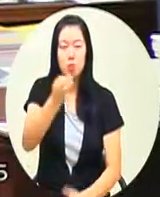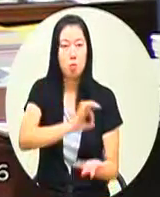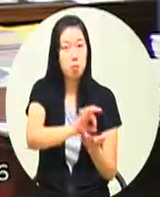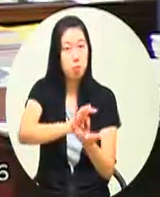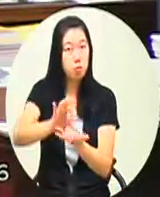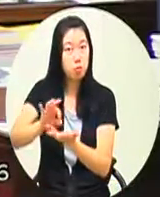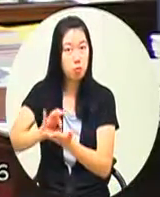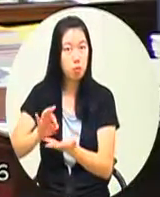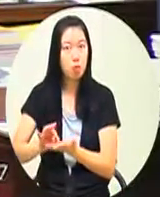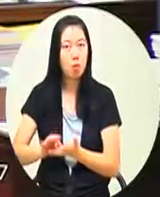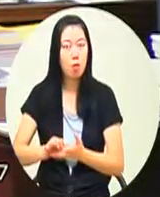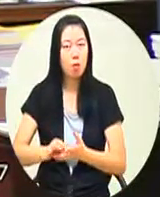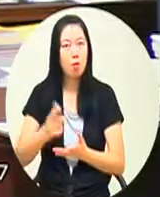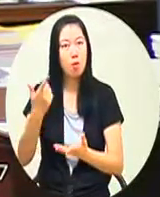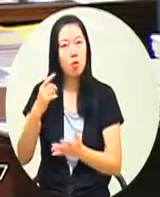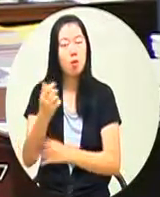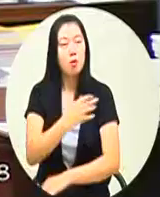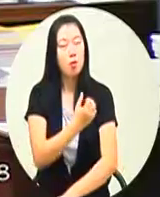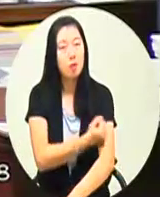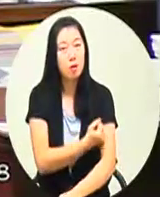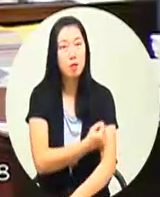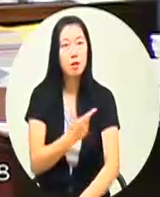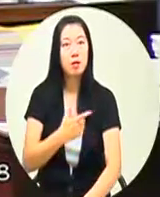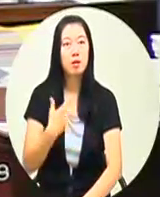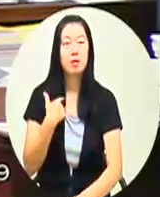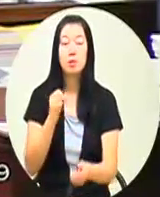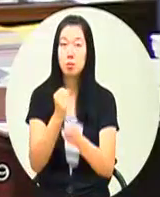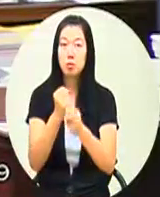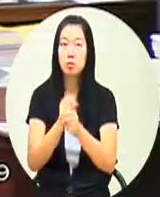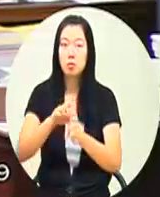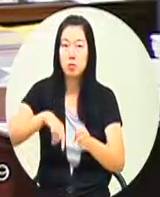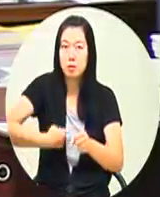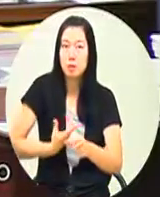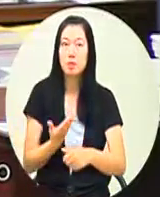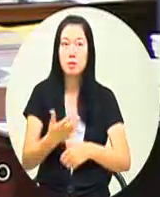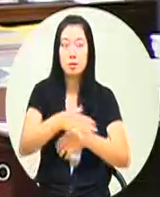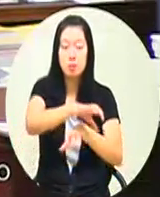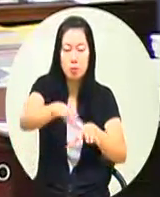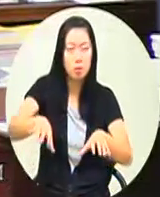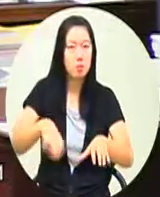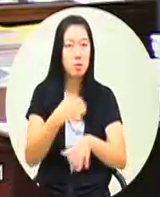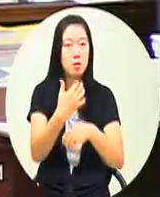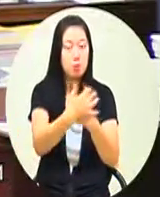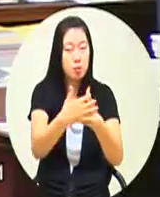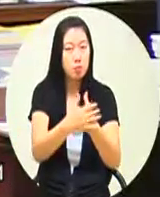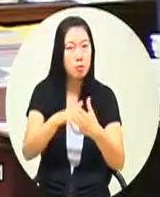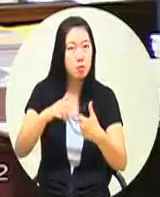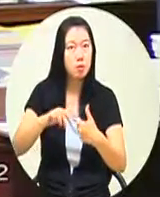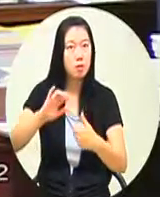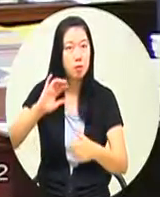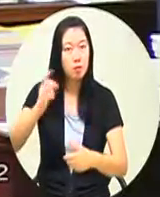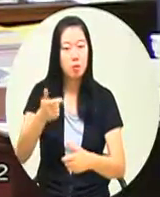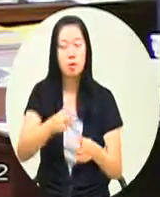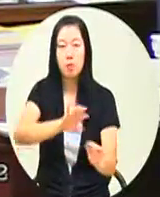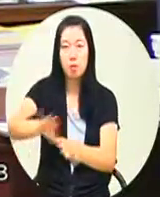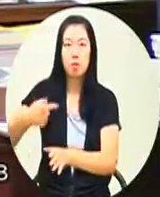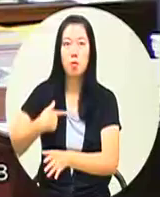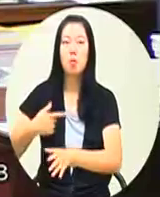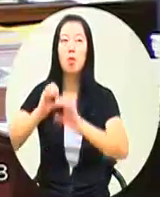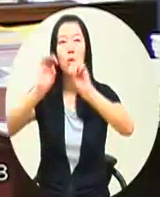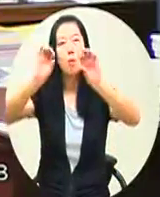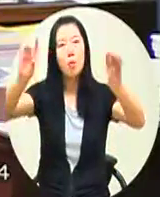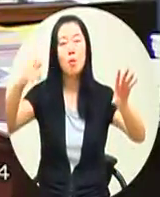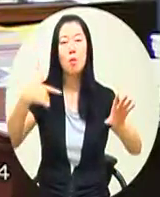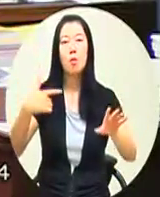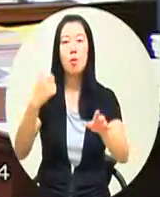源、很多的力气在做生态的防御，其实我们要不断的去进行这件事情。那除了呼吁大家不要去做这件